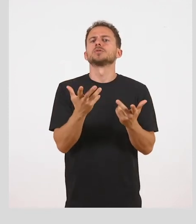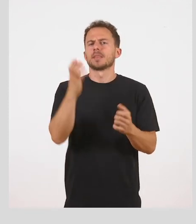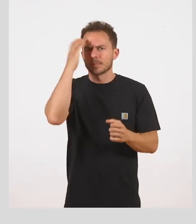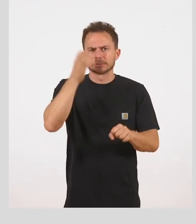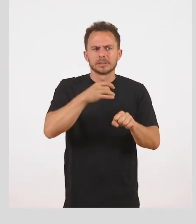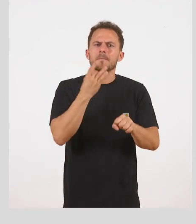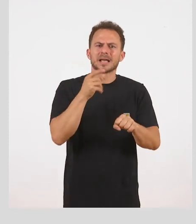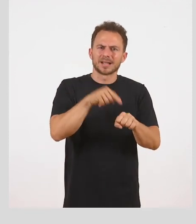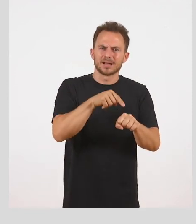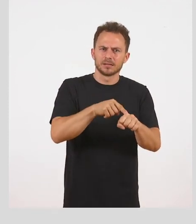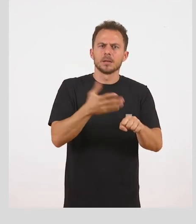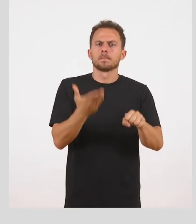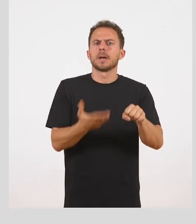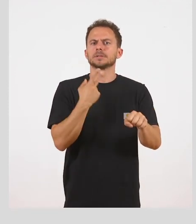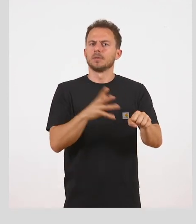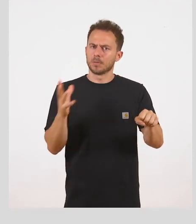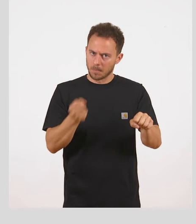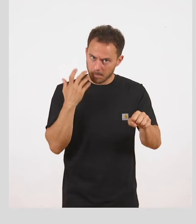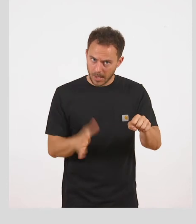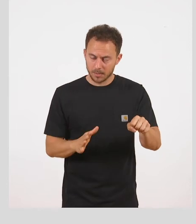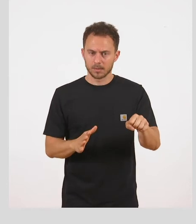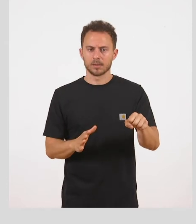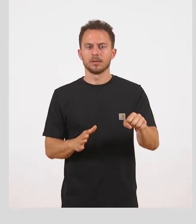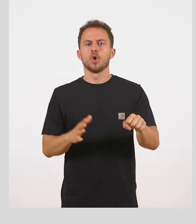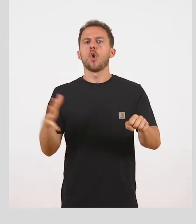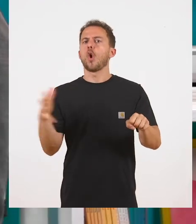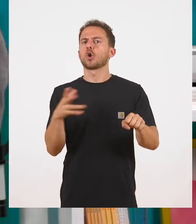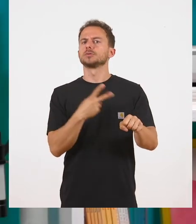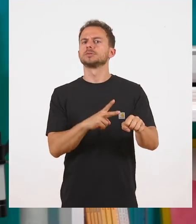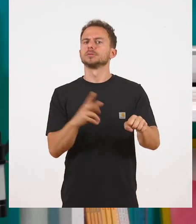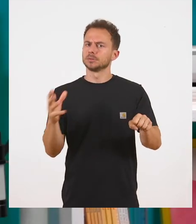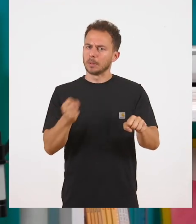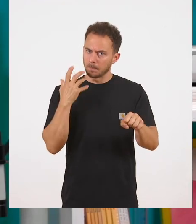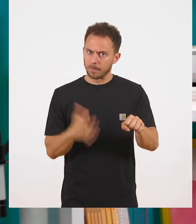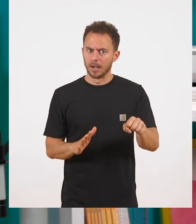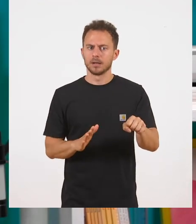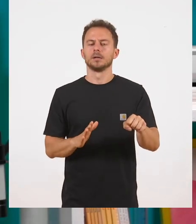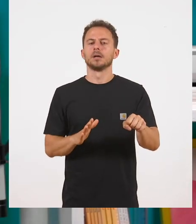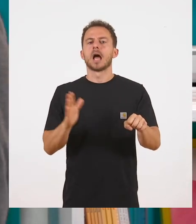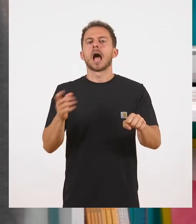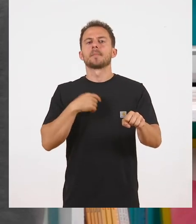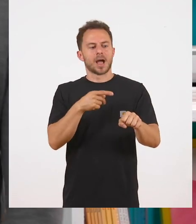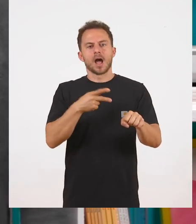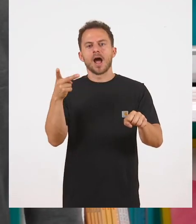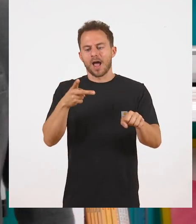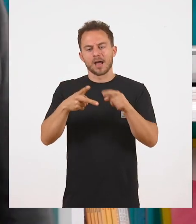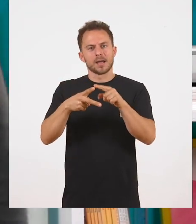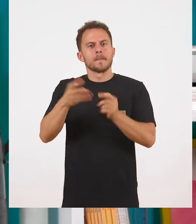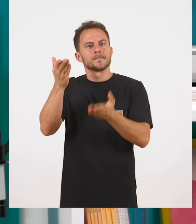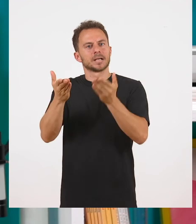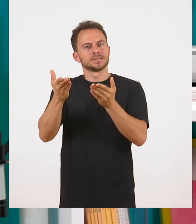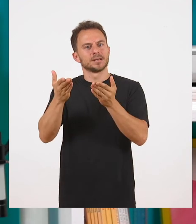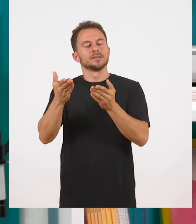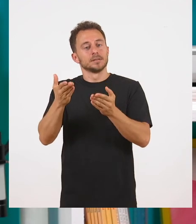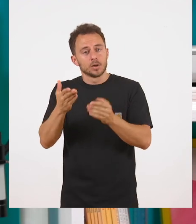όγκο της πέτρας, έχουμε βρει τη μάζα της πέτρας. Το μόνο που μένει, αν διαιρέσω τη μάζα με τον όγκο της πέτρας, θα βρω την πυκνότητα. Για να